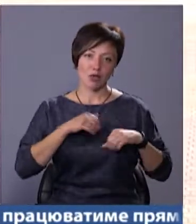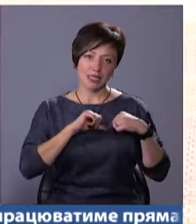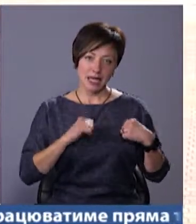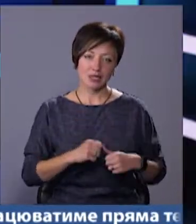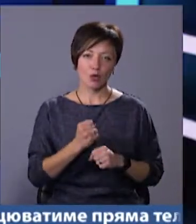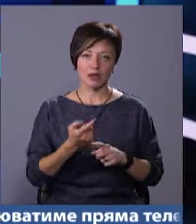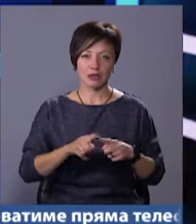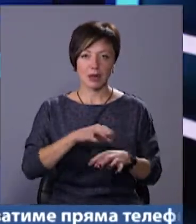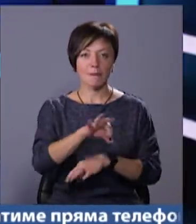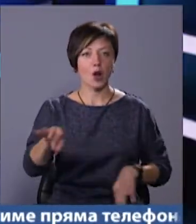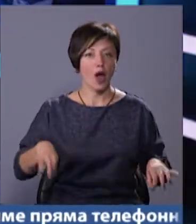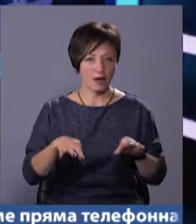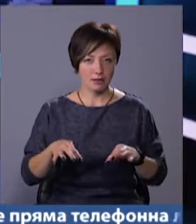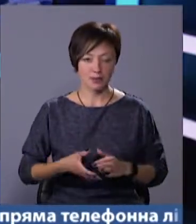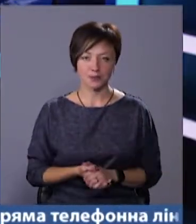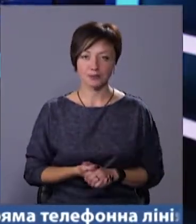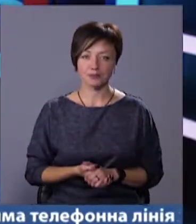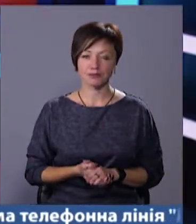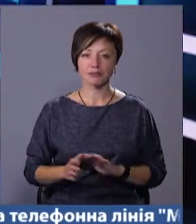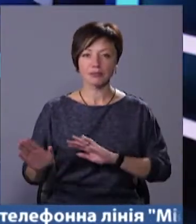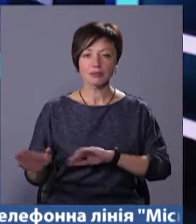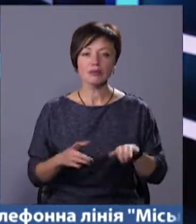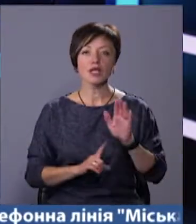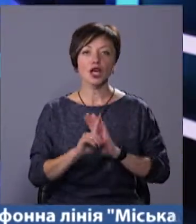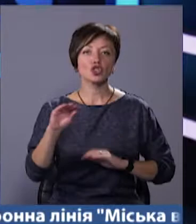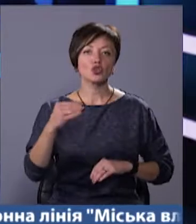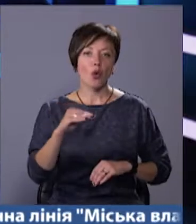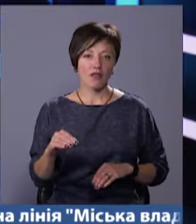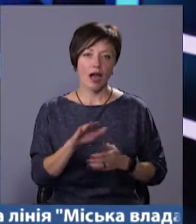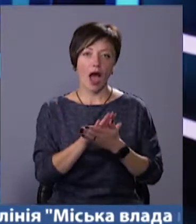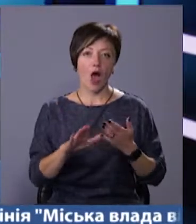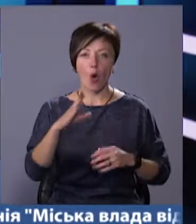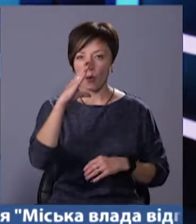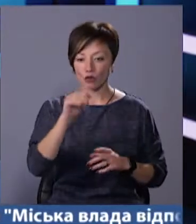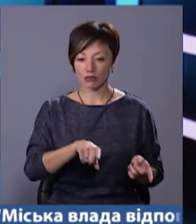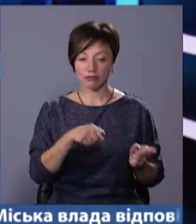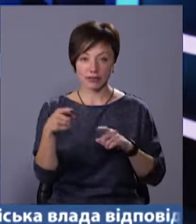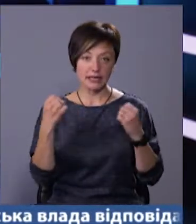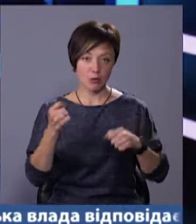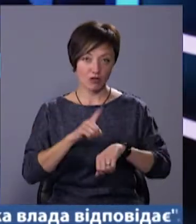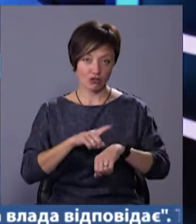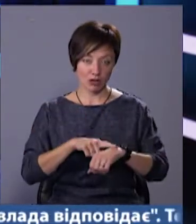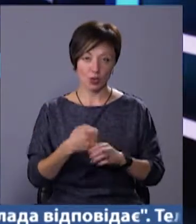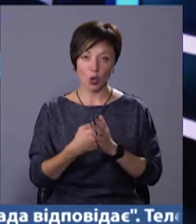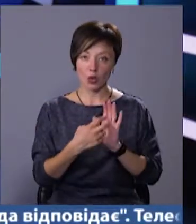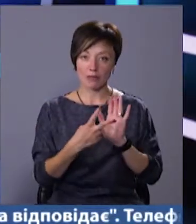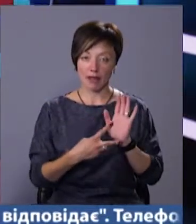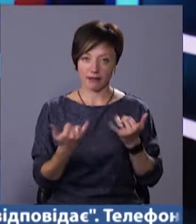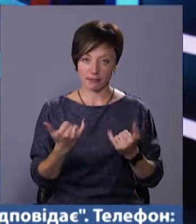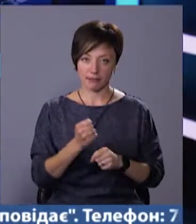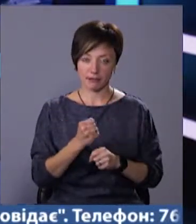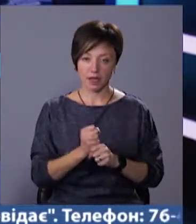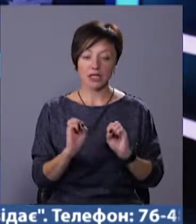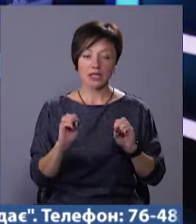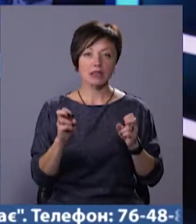цей проект. З жовтня екобус перейшов на зимовий час. Відтепер він працює до 17-ї.